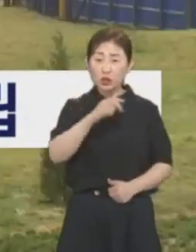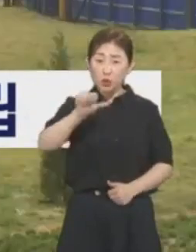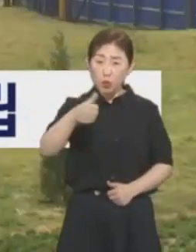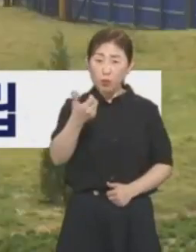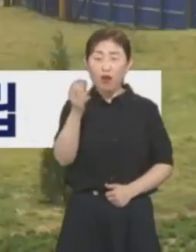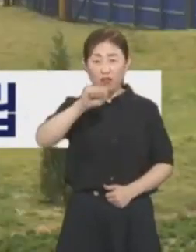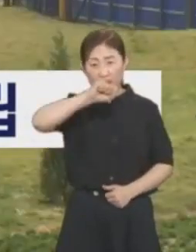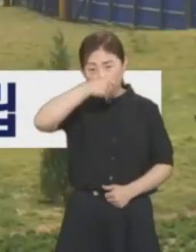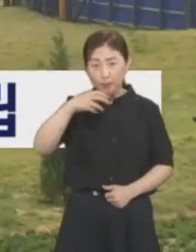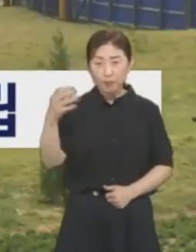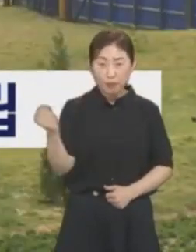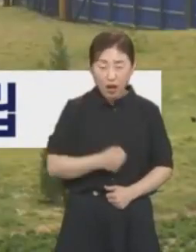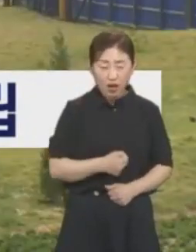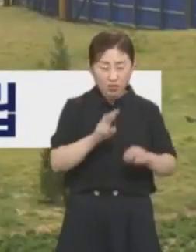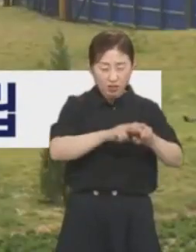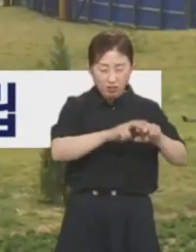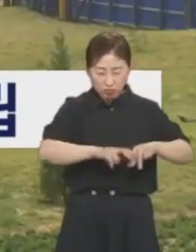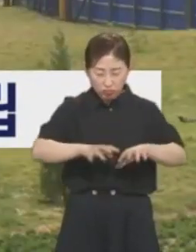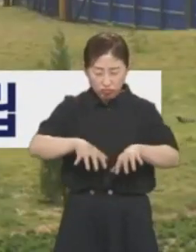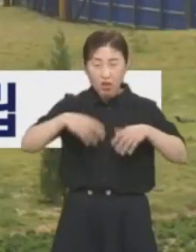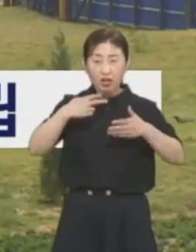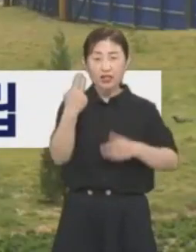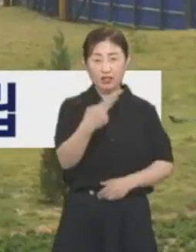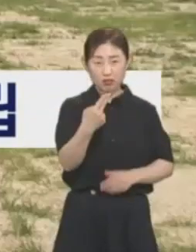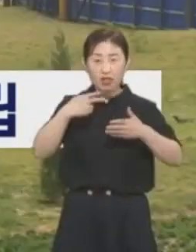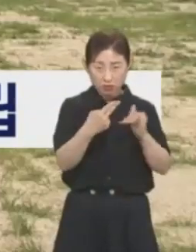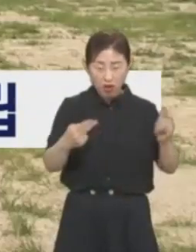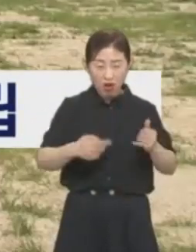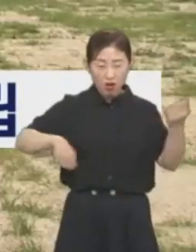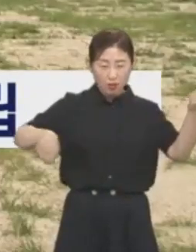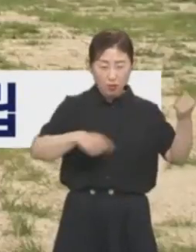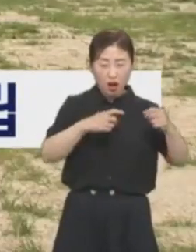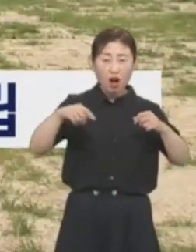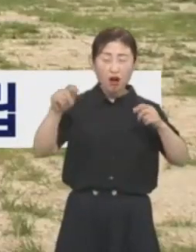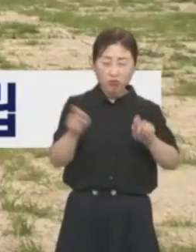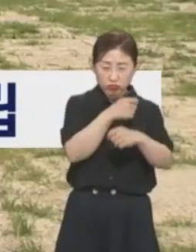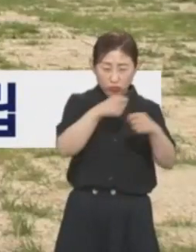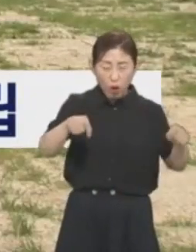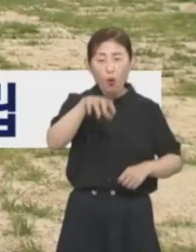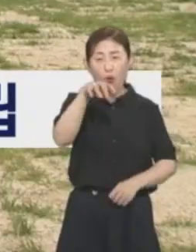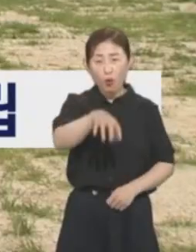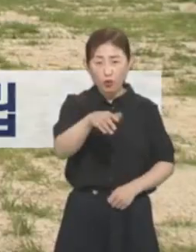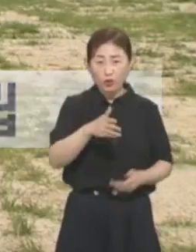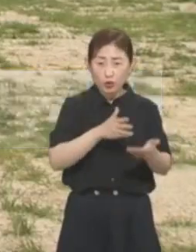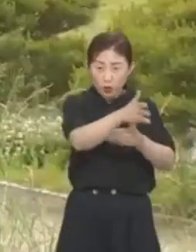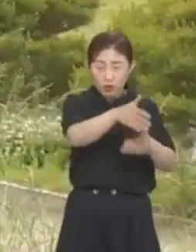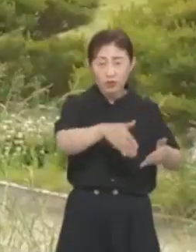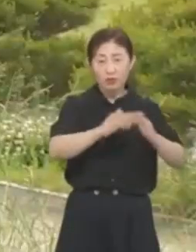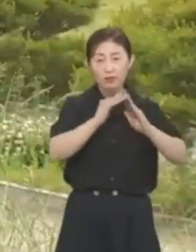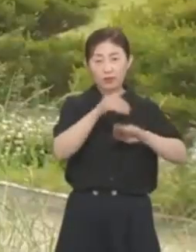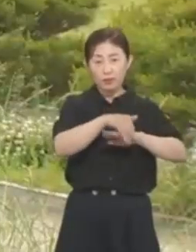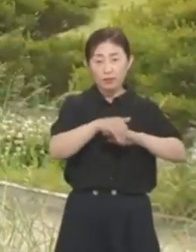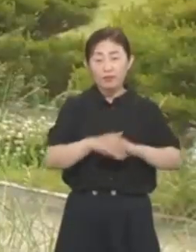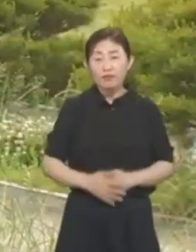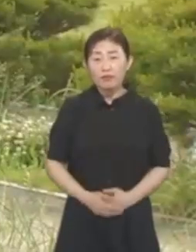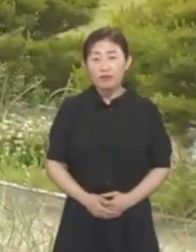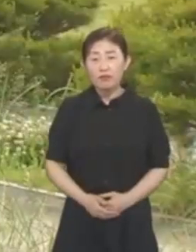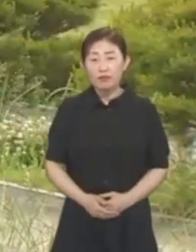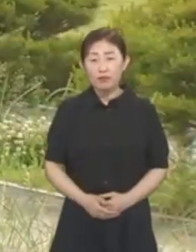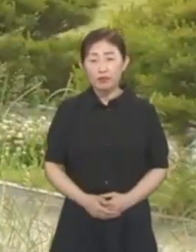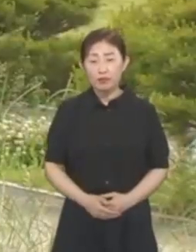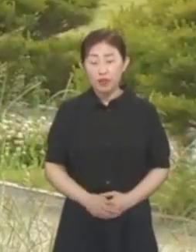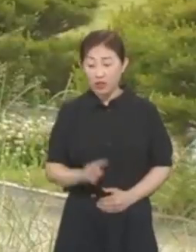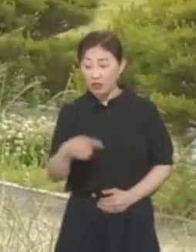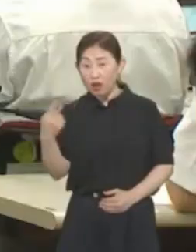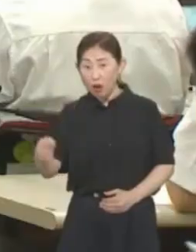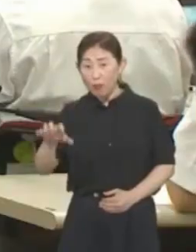원을 들여 2,000석 규모의 대형 콘서트홀과 챔버홀 등을 갖춘 음악 전용 공연장을 짓기로 했습니다.